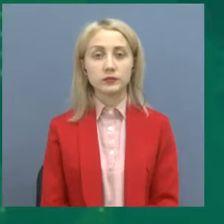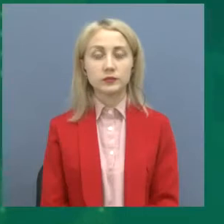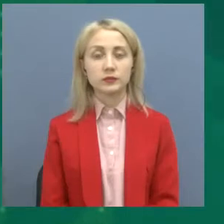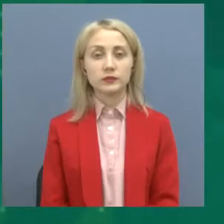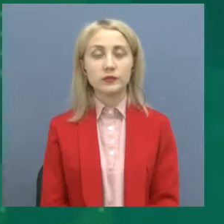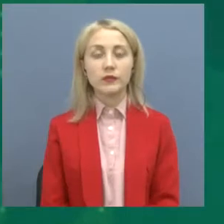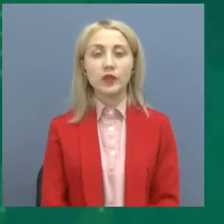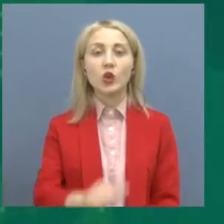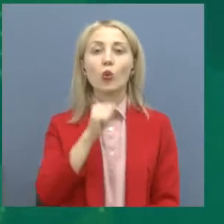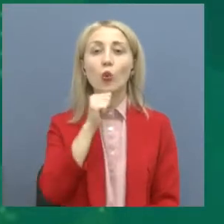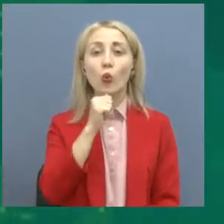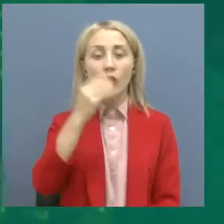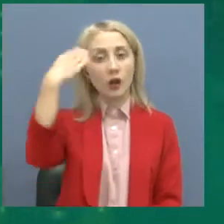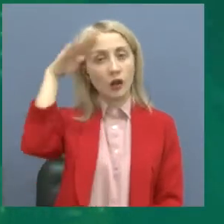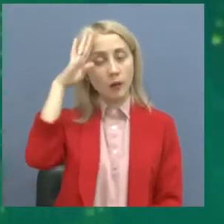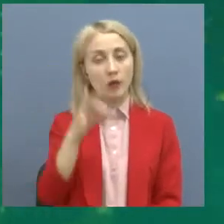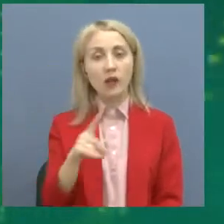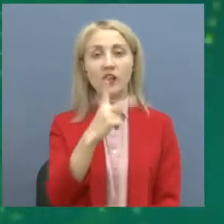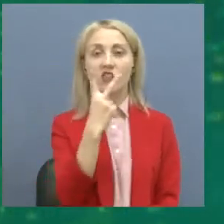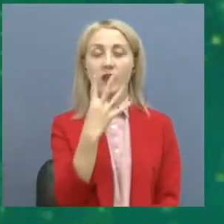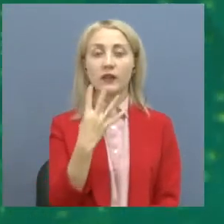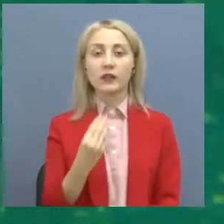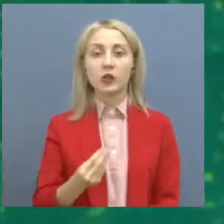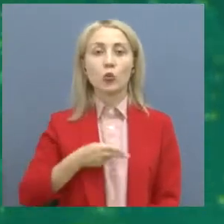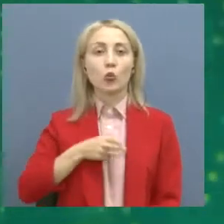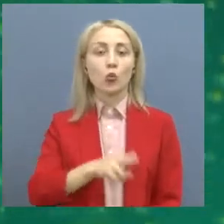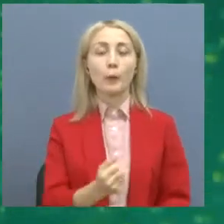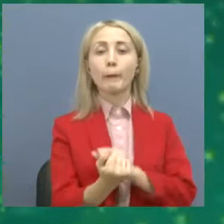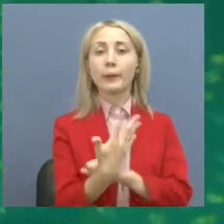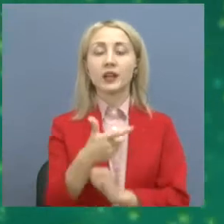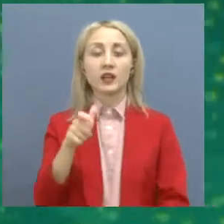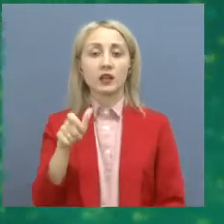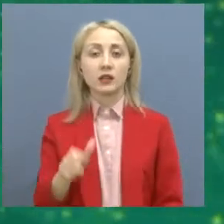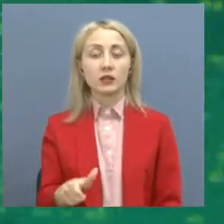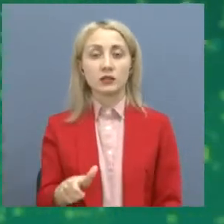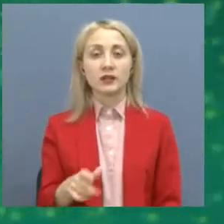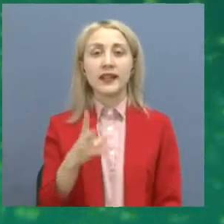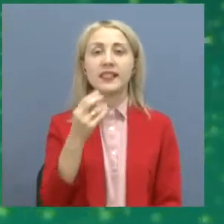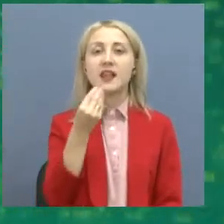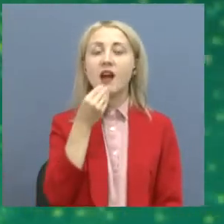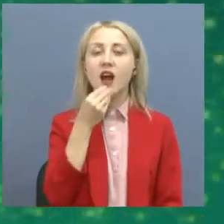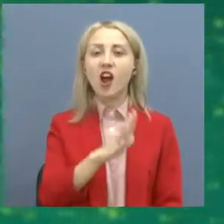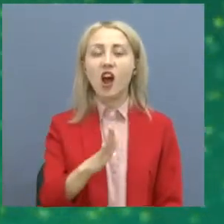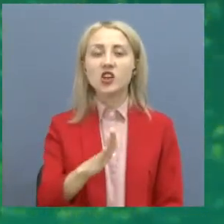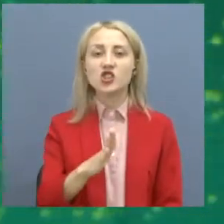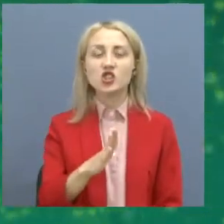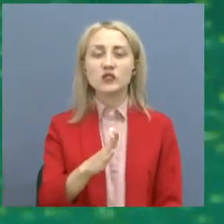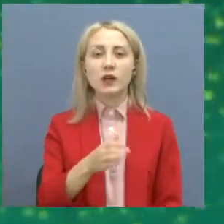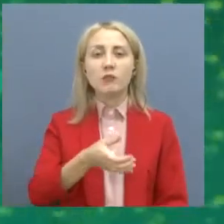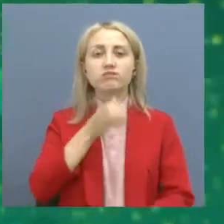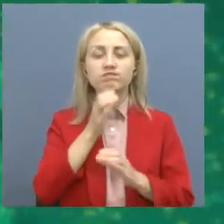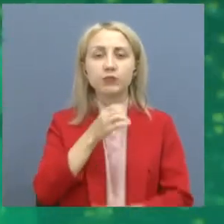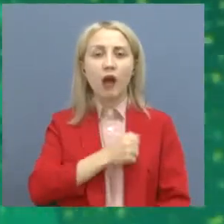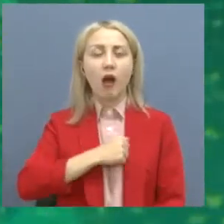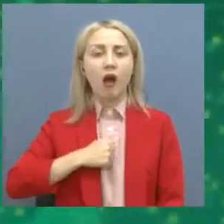Қостанай және Ақмола облыстарында соңғы екі күнде 15 азамат сапасыз арақтан уланып қайтыс болды. Тағы бірнеше адам